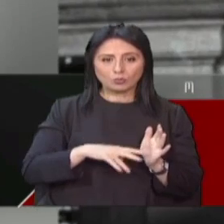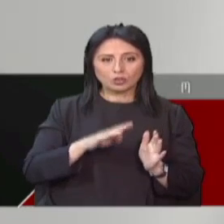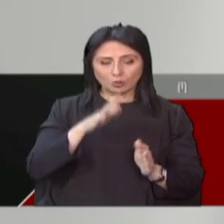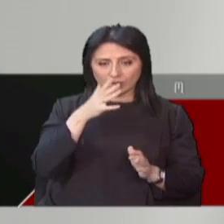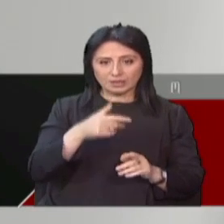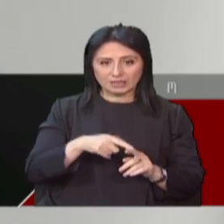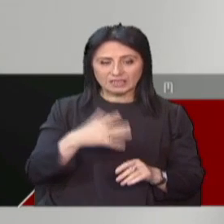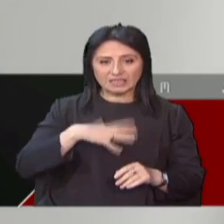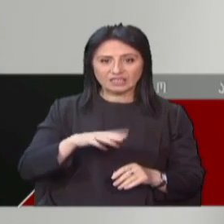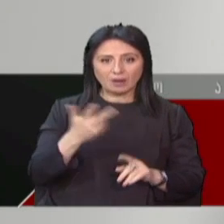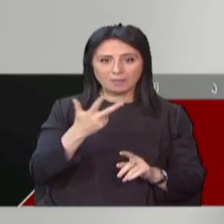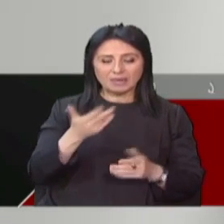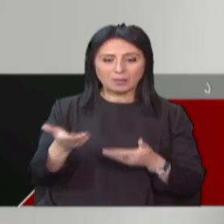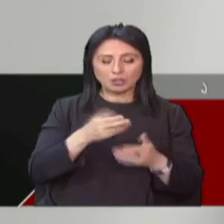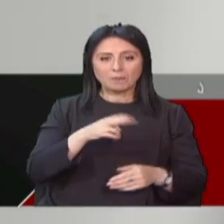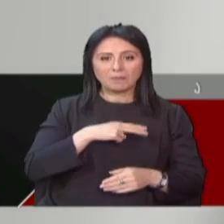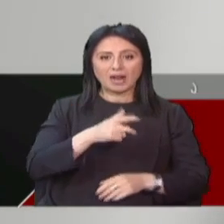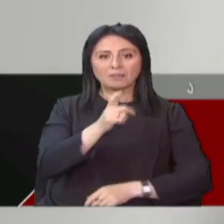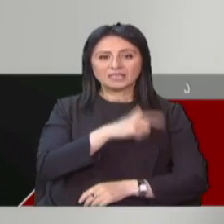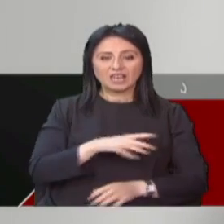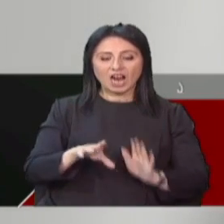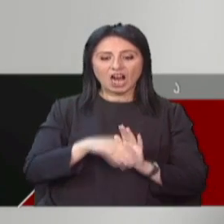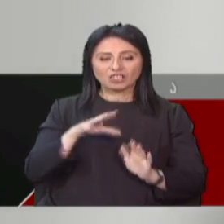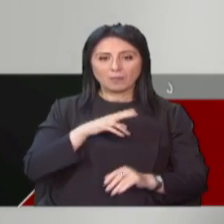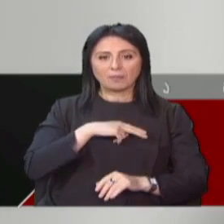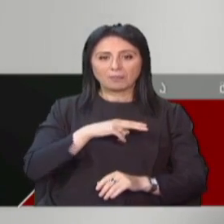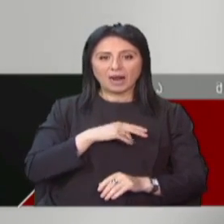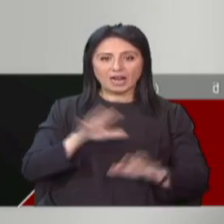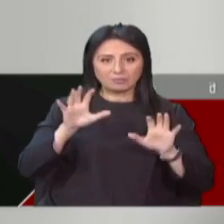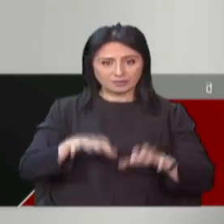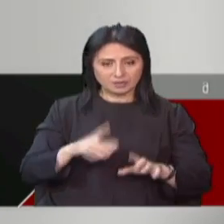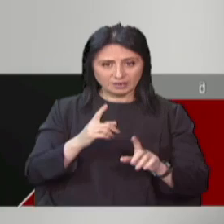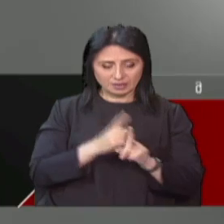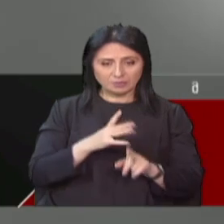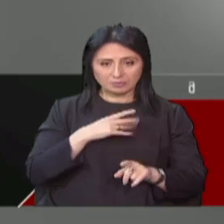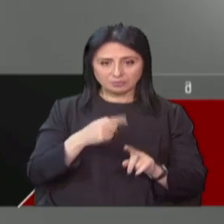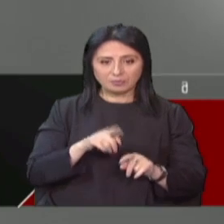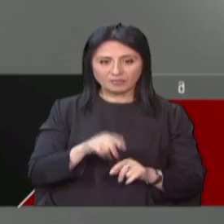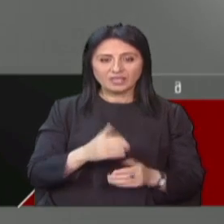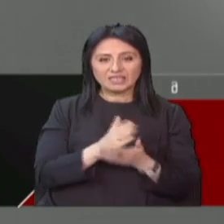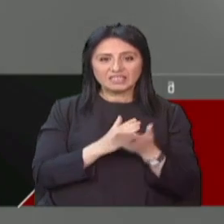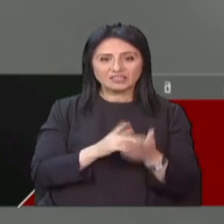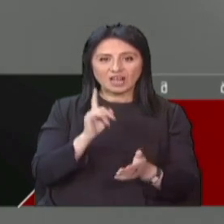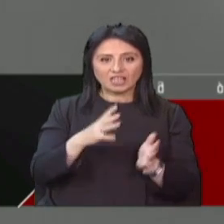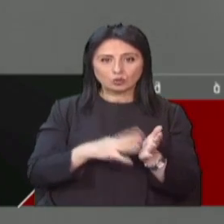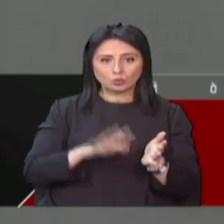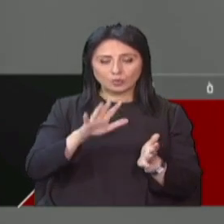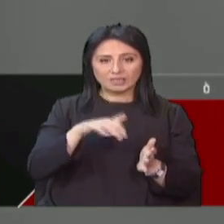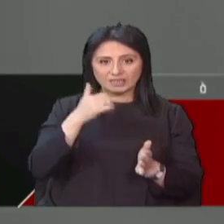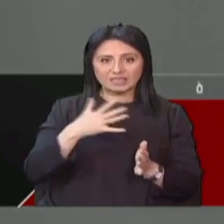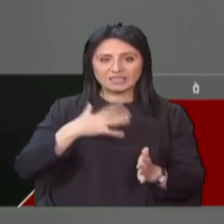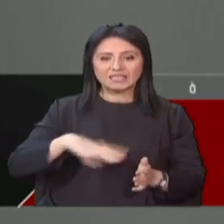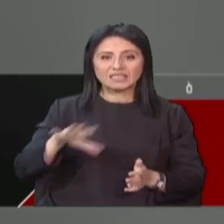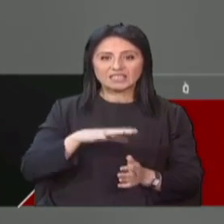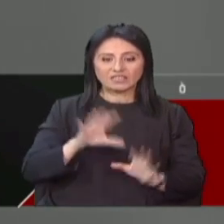1992-95 წლებში საქართველოს მესამე მოწვევის პარლამენტის წევრი, არჩეული იყო პარლამენტის სპიკერის მოადგილე და მნიშვნელოვანი წვლილი შეიტანა 1995 წლის